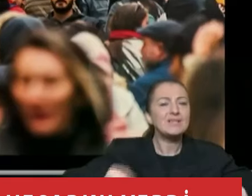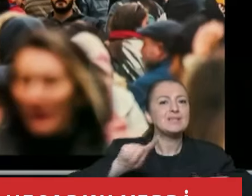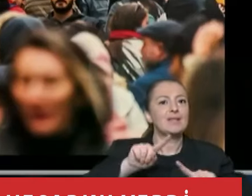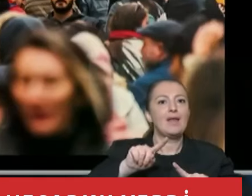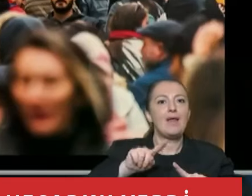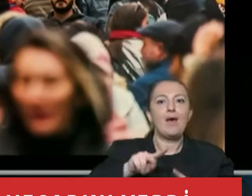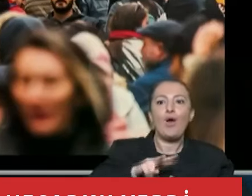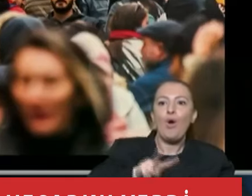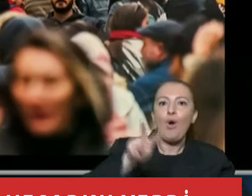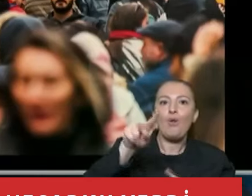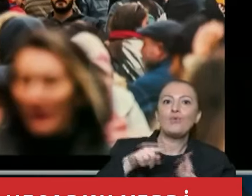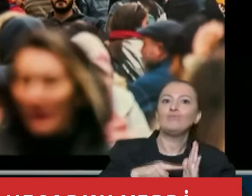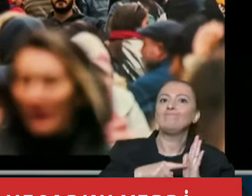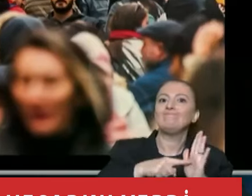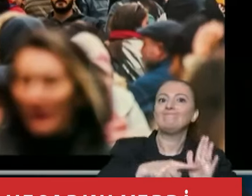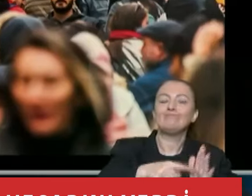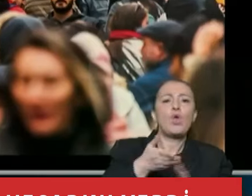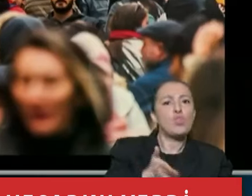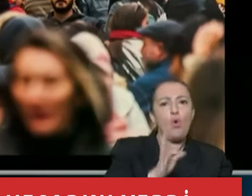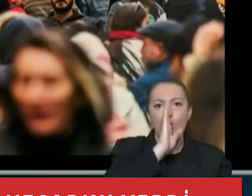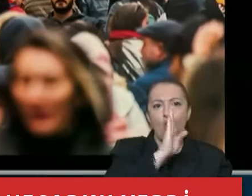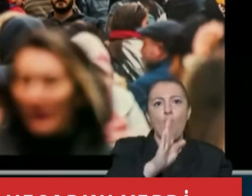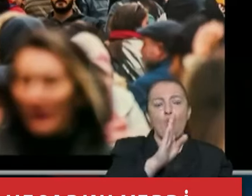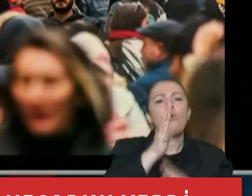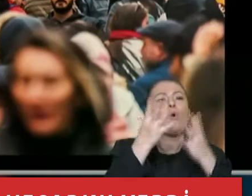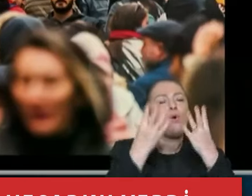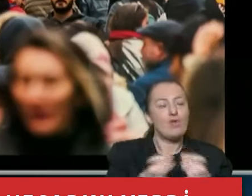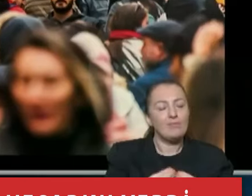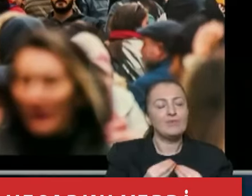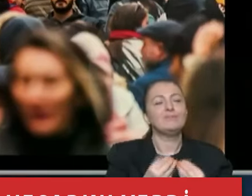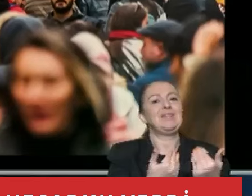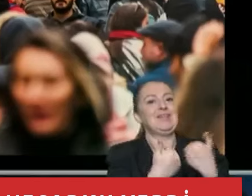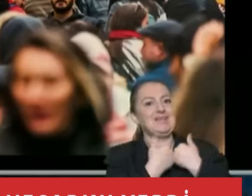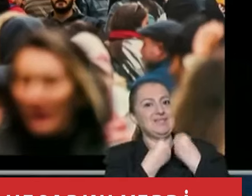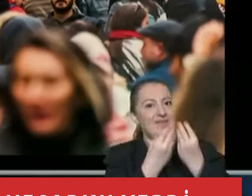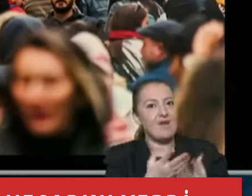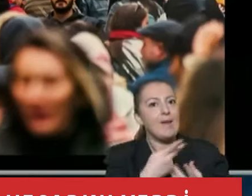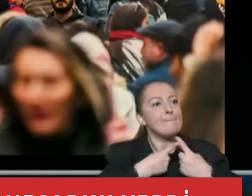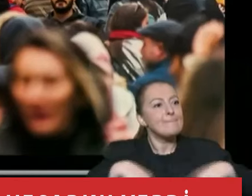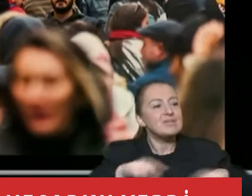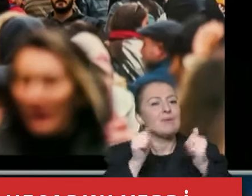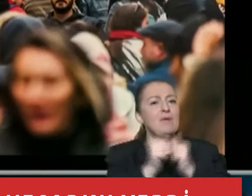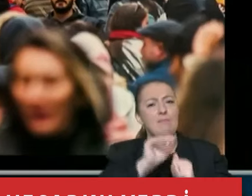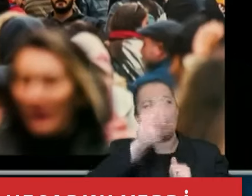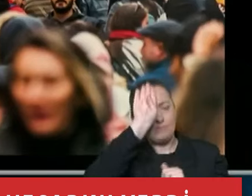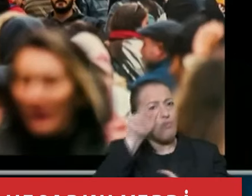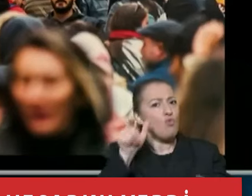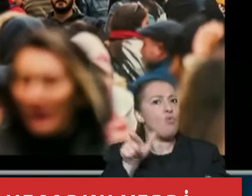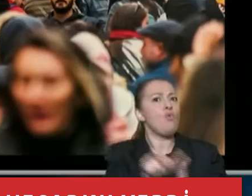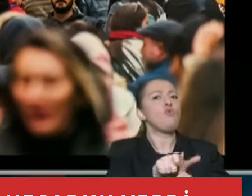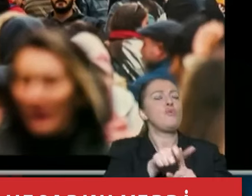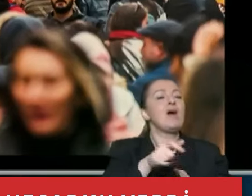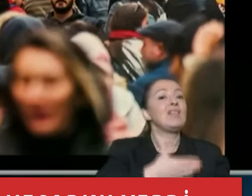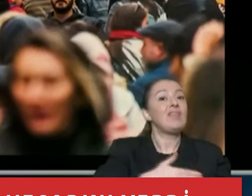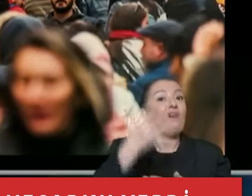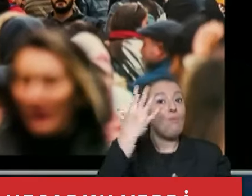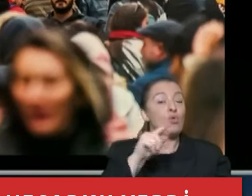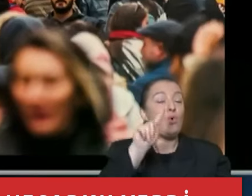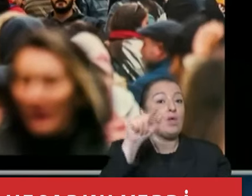yönlendiren doğru yürümemizi sağlayan ve bizimle beraber İstanbul'un muhafızı olmaya devam eden